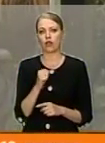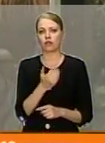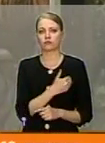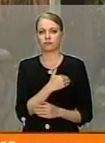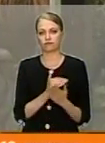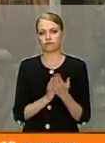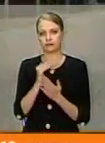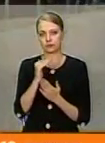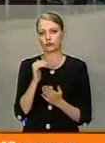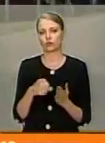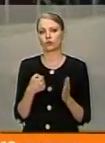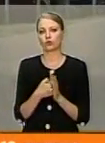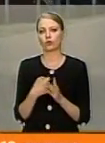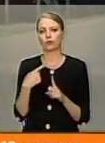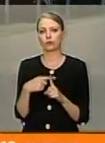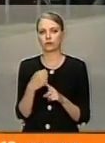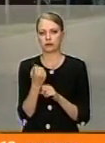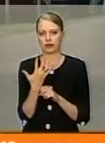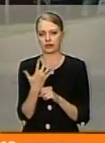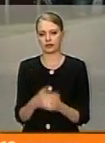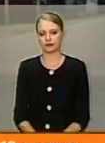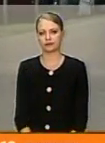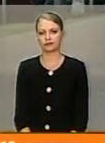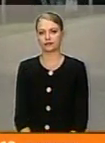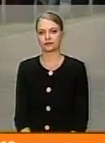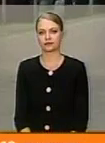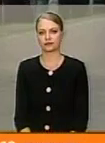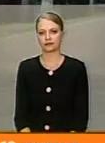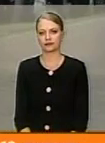стопчики термометра в день підскочать до плюс 15.